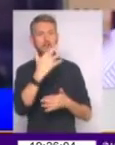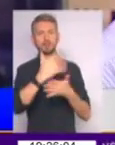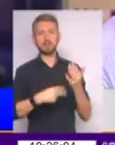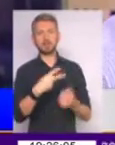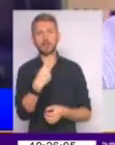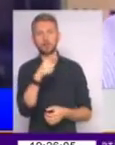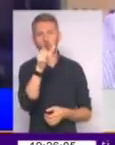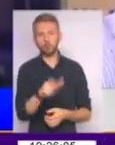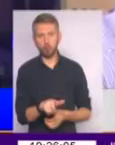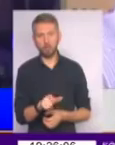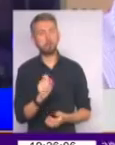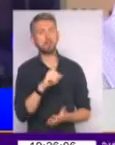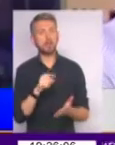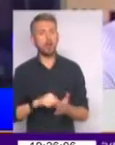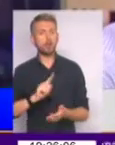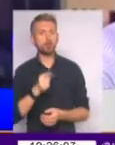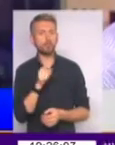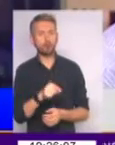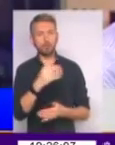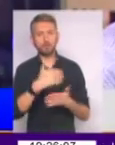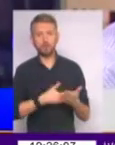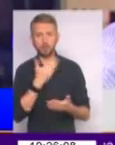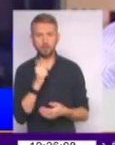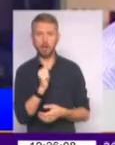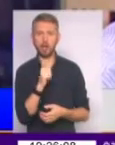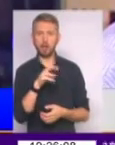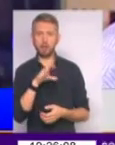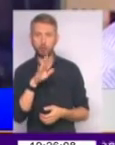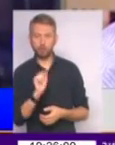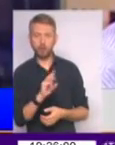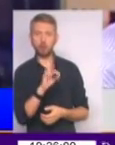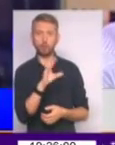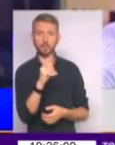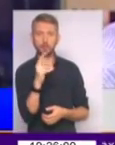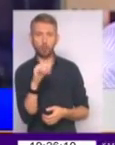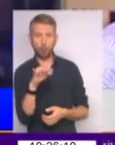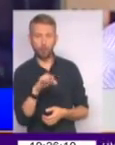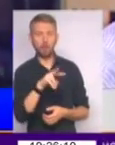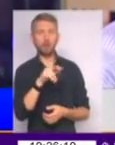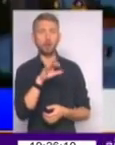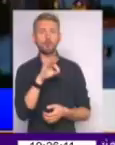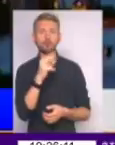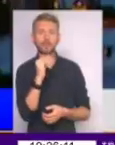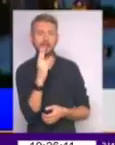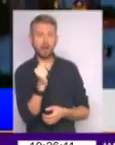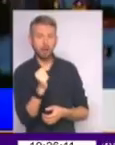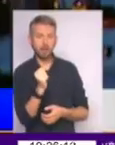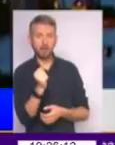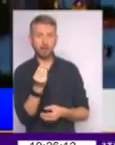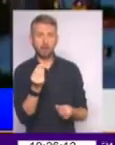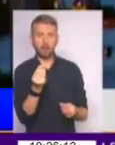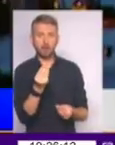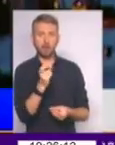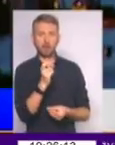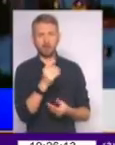особа. Питання, чому в цьому списку немає Ахметова, Новінського, Льовочкіна, кого ж там, Бойка,